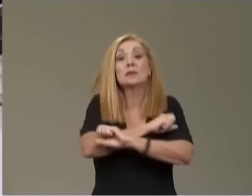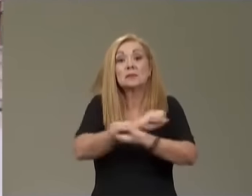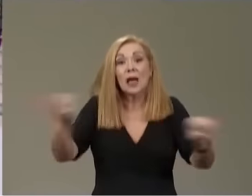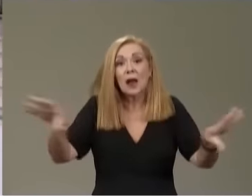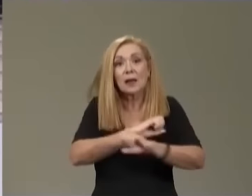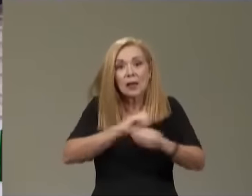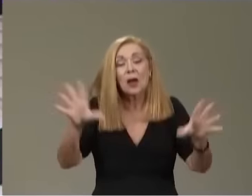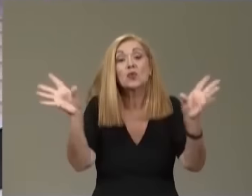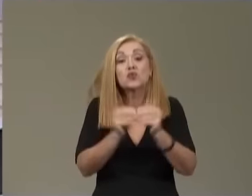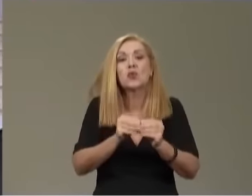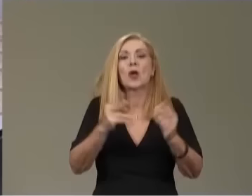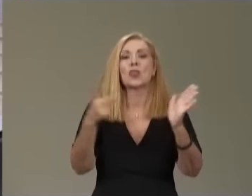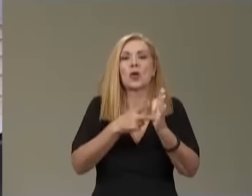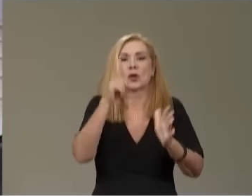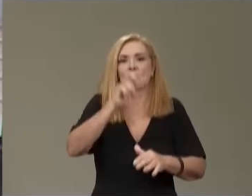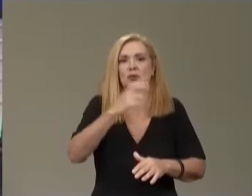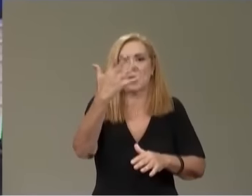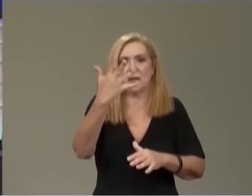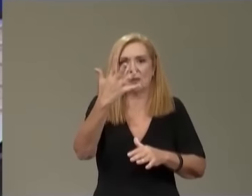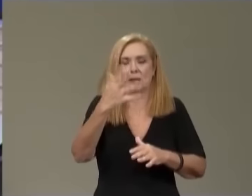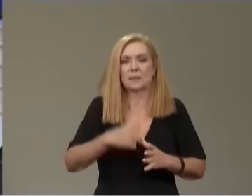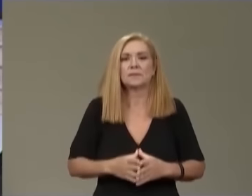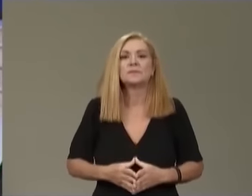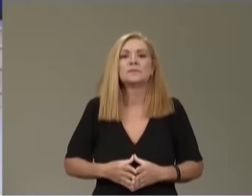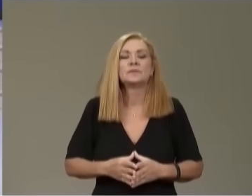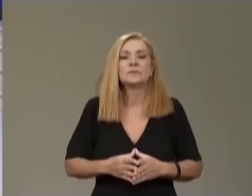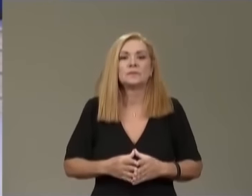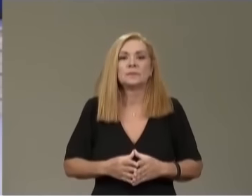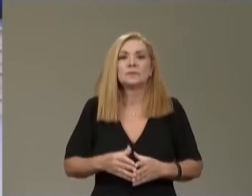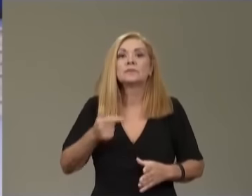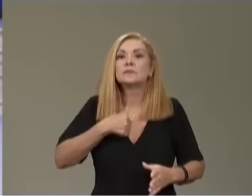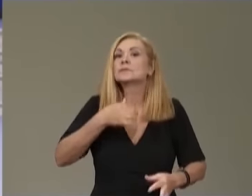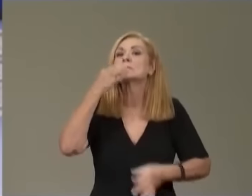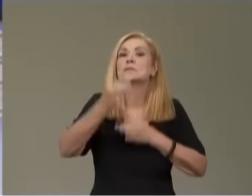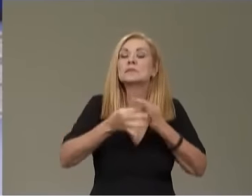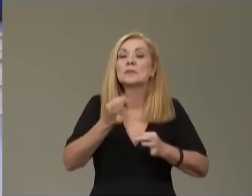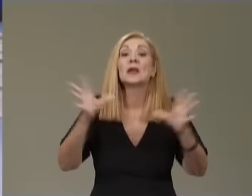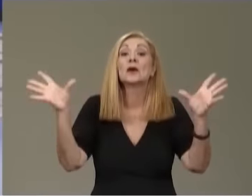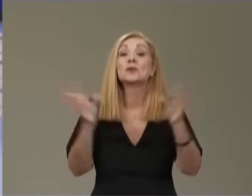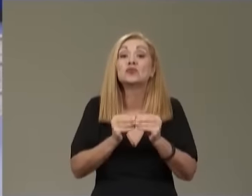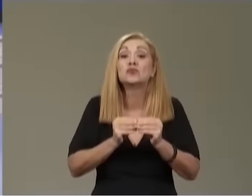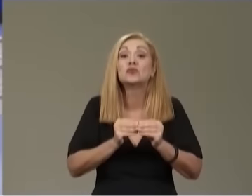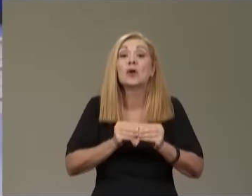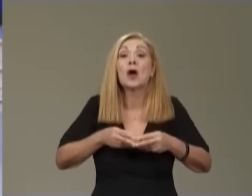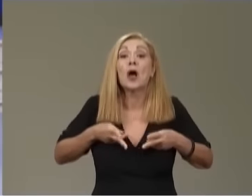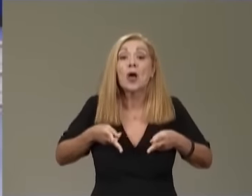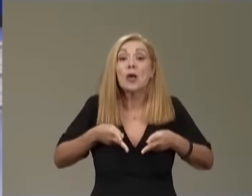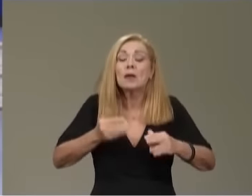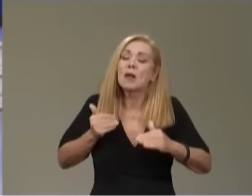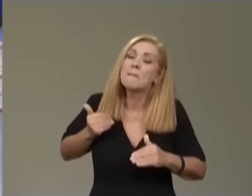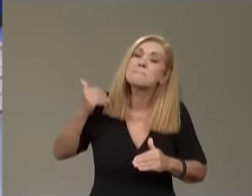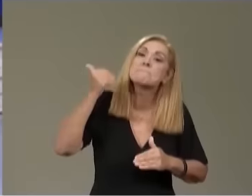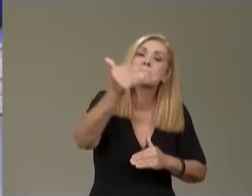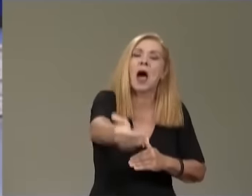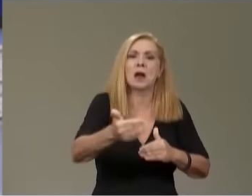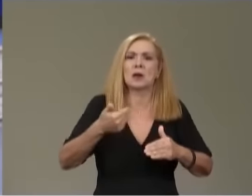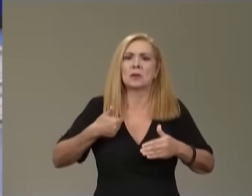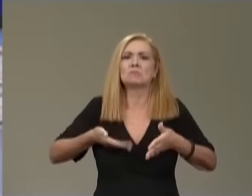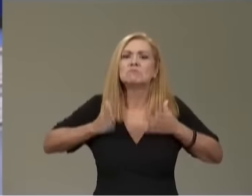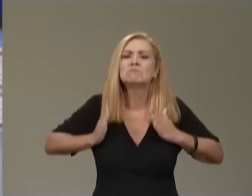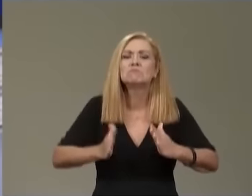2025. Μιλάω για έναν πλήρη οδικό χάρτη προς το μέλλον, τον οποίο χαίρομαι να